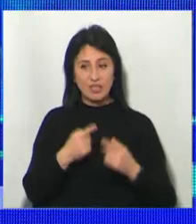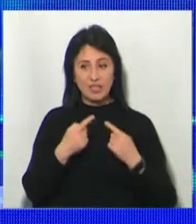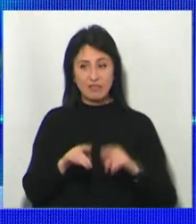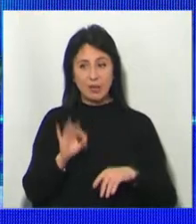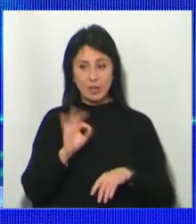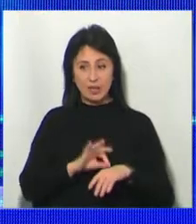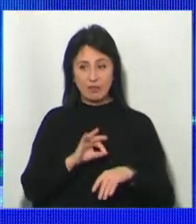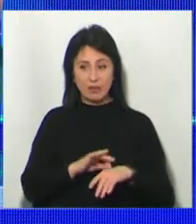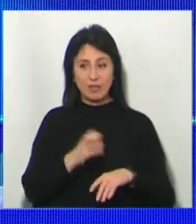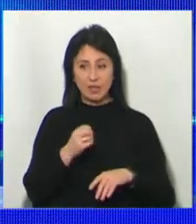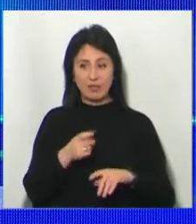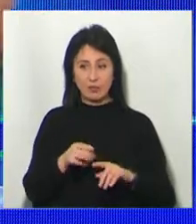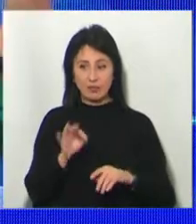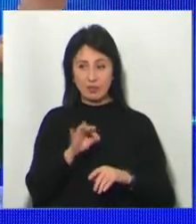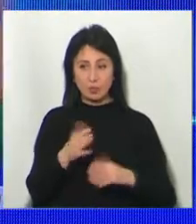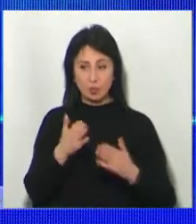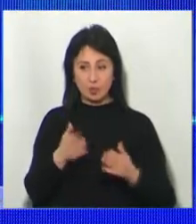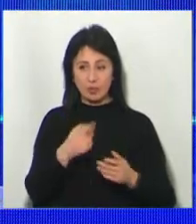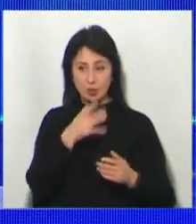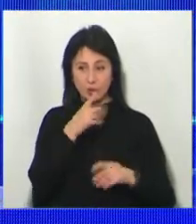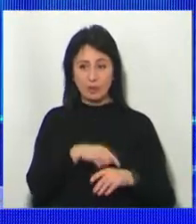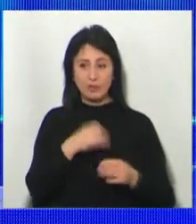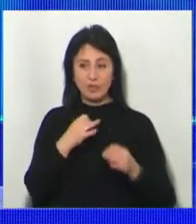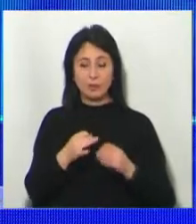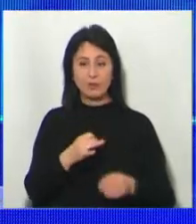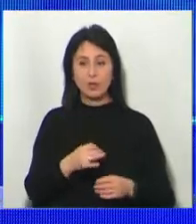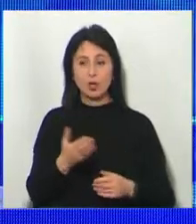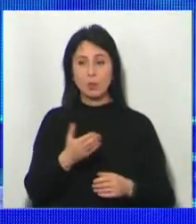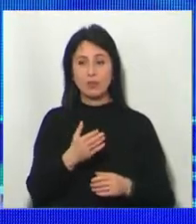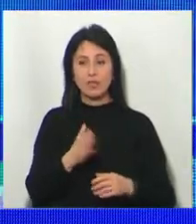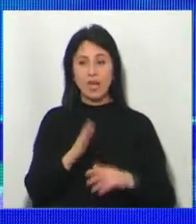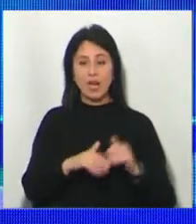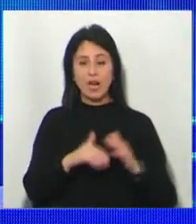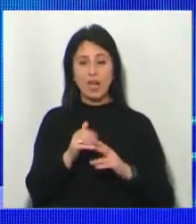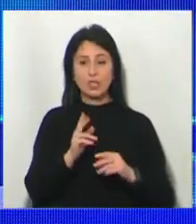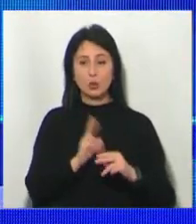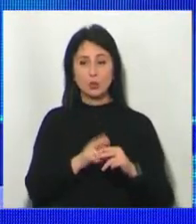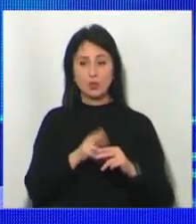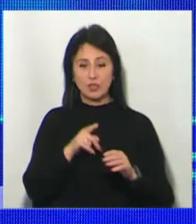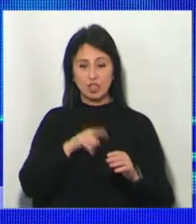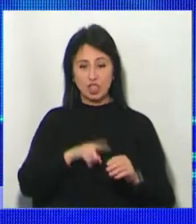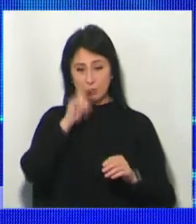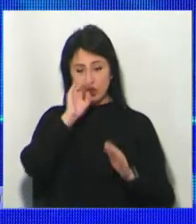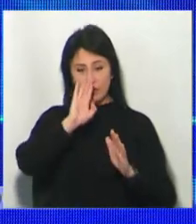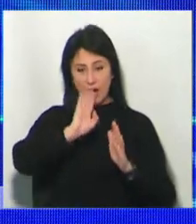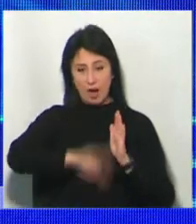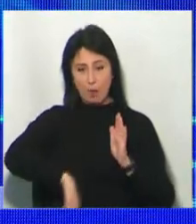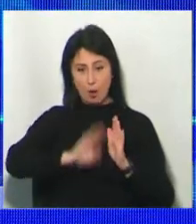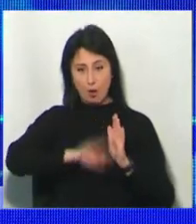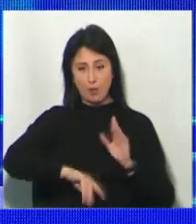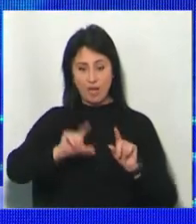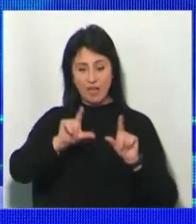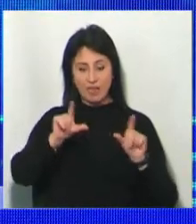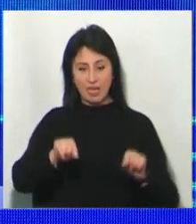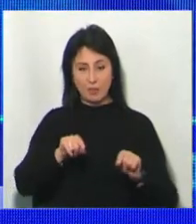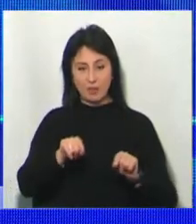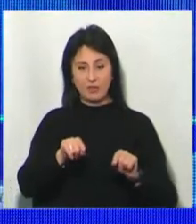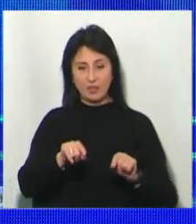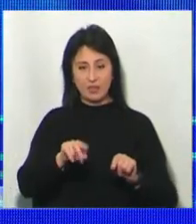სხვა დაავადებები კიდე, ამაზეც თუ გვექნება დრო ვისაუბრებთ, რომელიც ხელს უშლის შარჯავას გამოყოფას